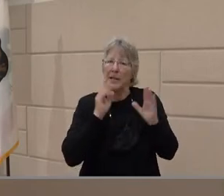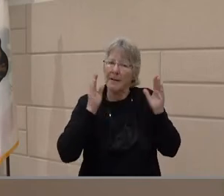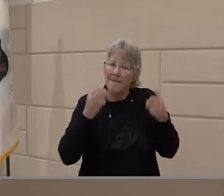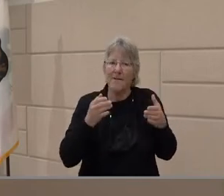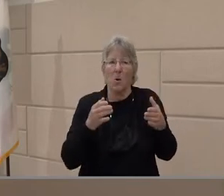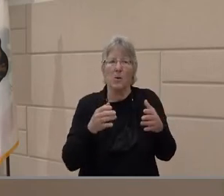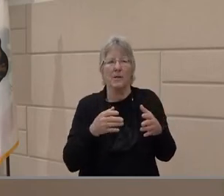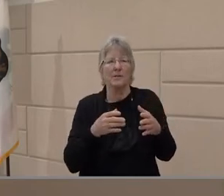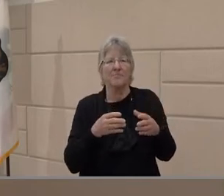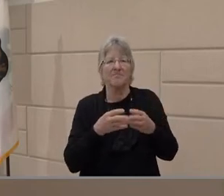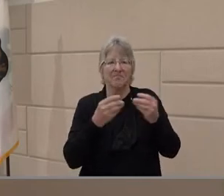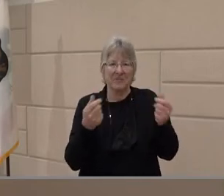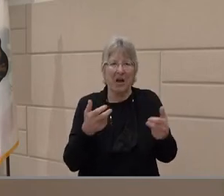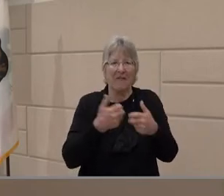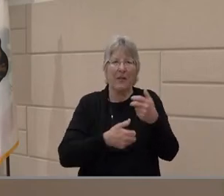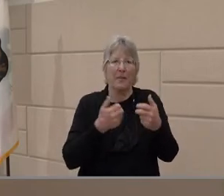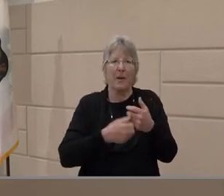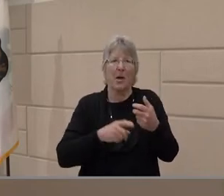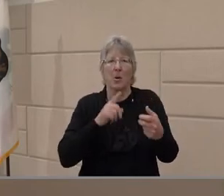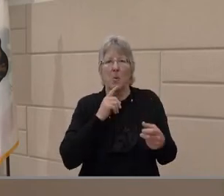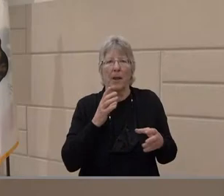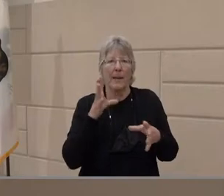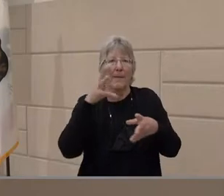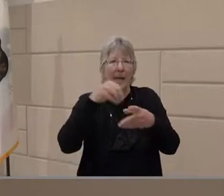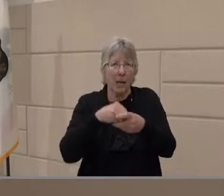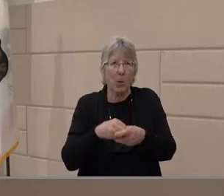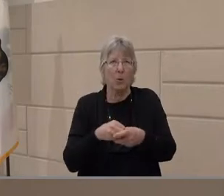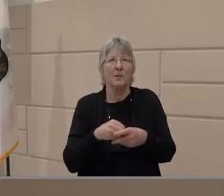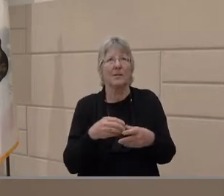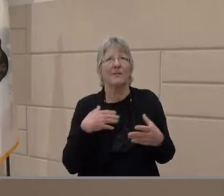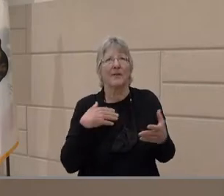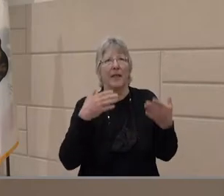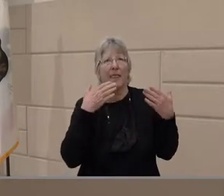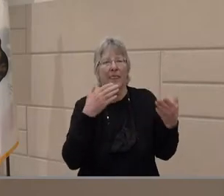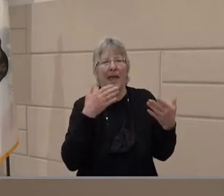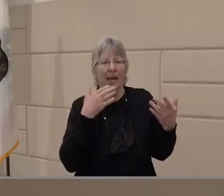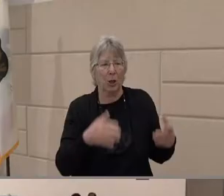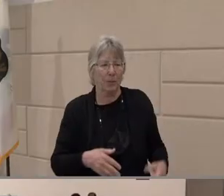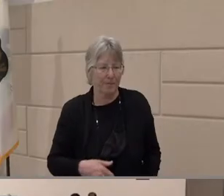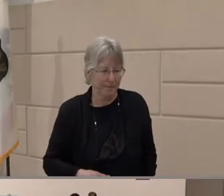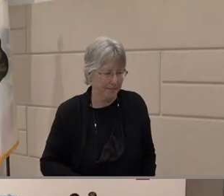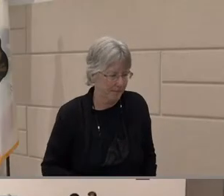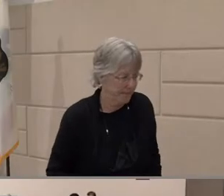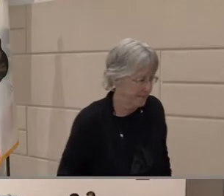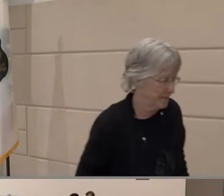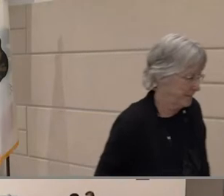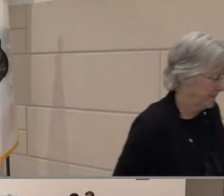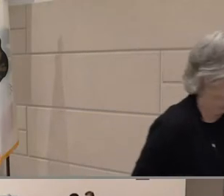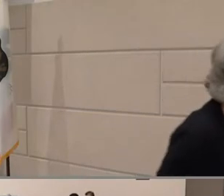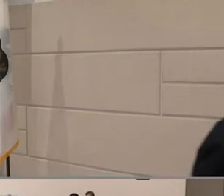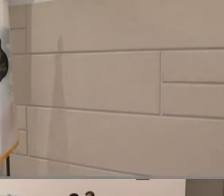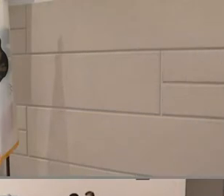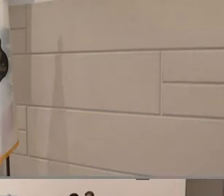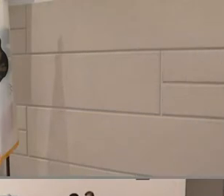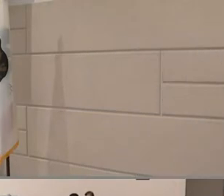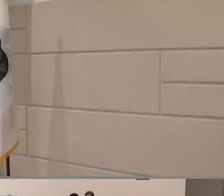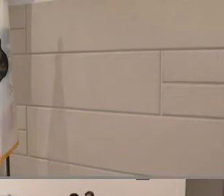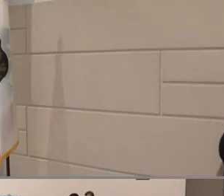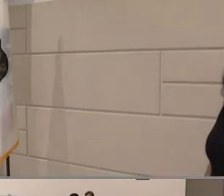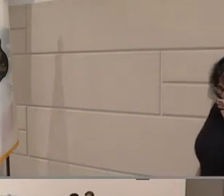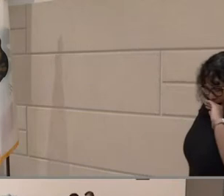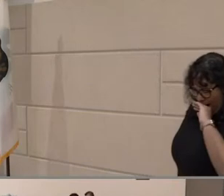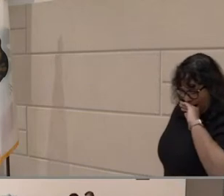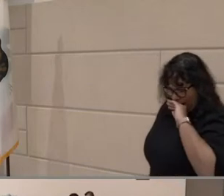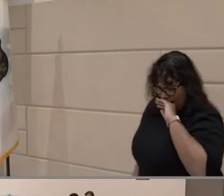บางโจรวมโดยฉะนั้นคือฐานยังจองทเวอร์ยังไม่เอามาแนบเมียนร่วมจำนายในขนมนั่ง